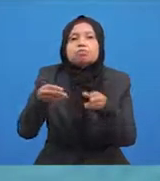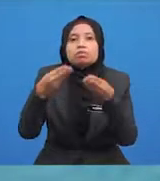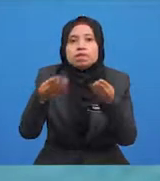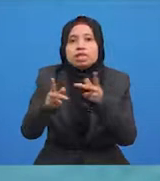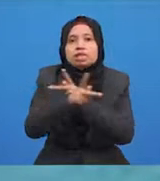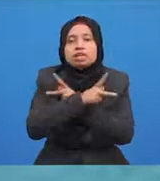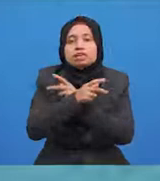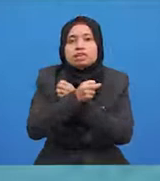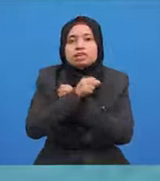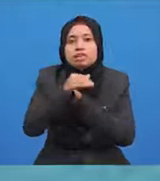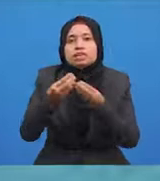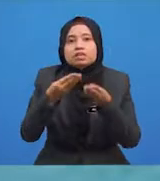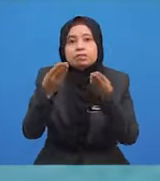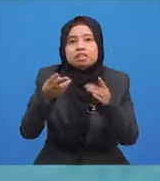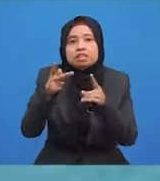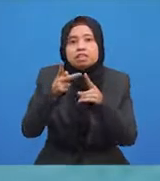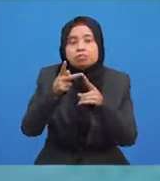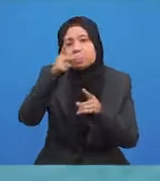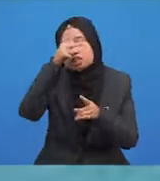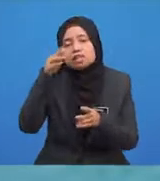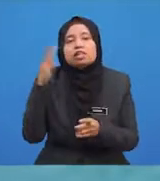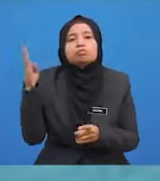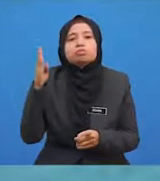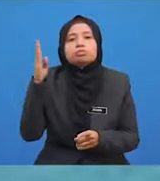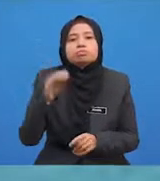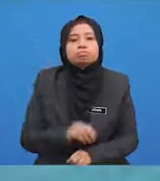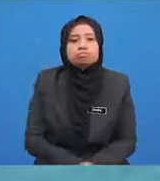sayang seperti yang diberikan kepada kelabu.